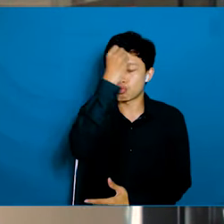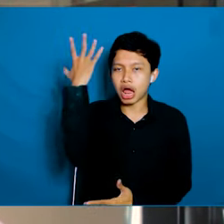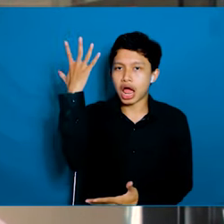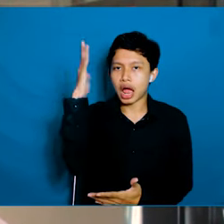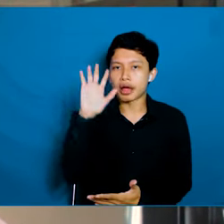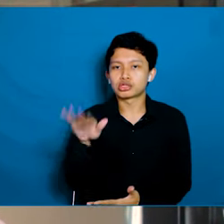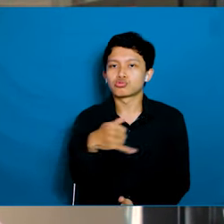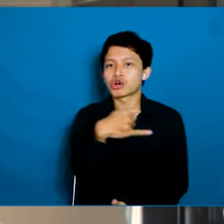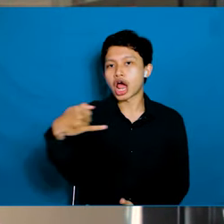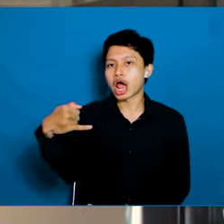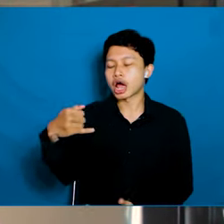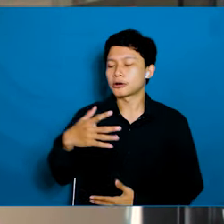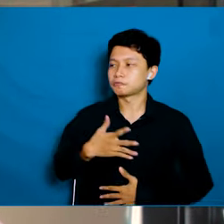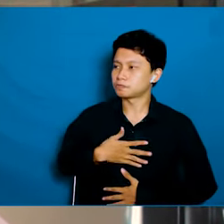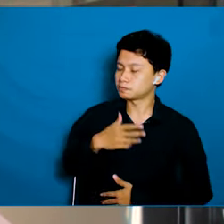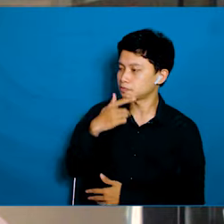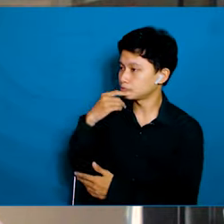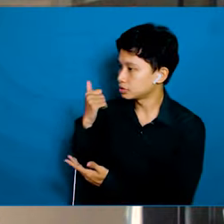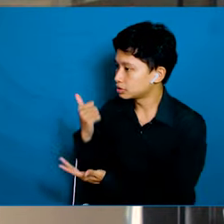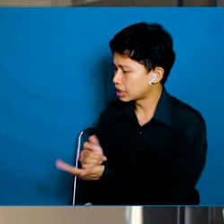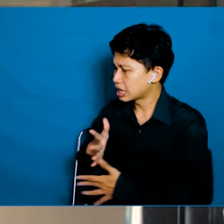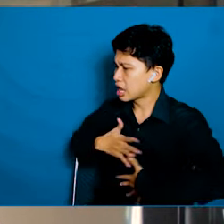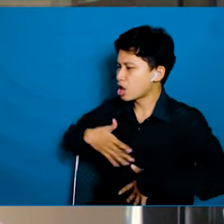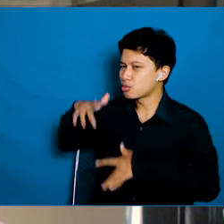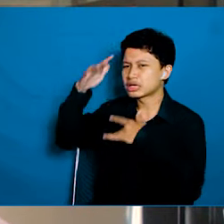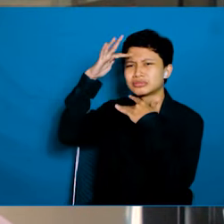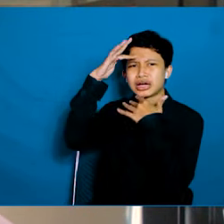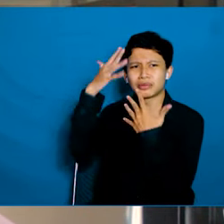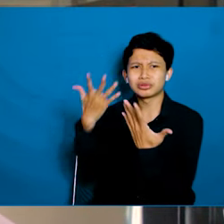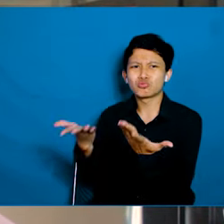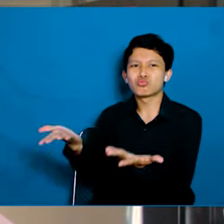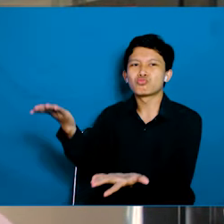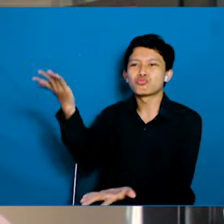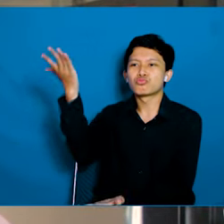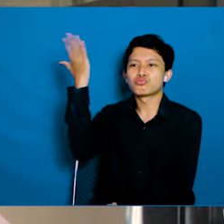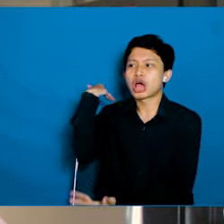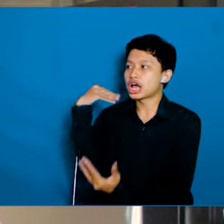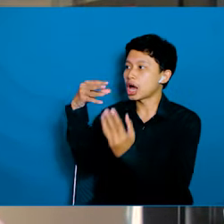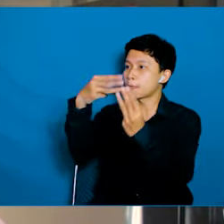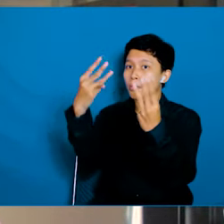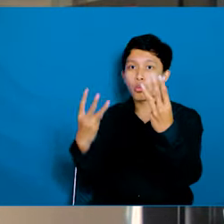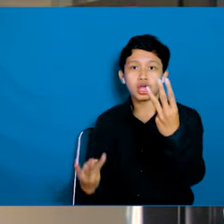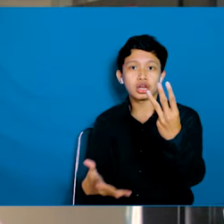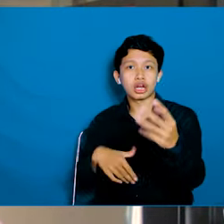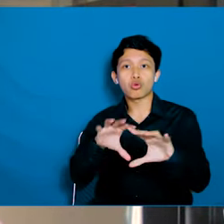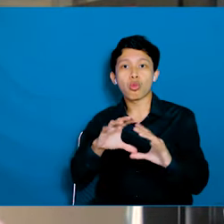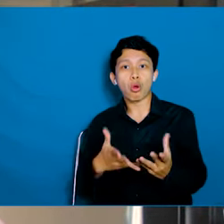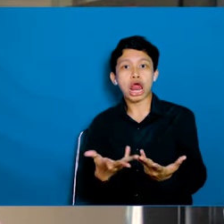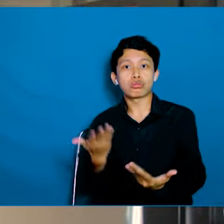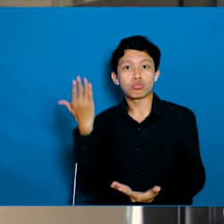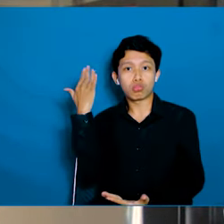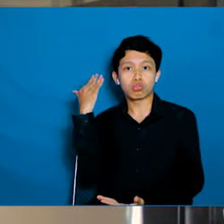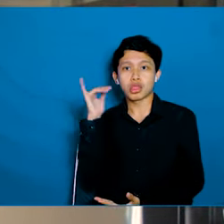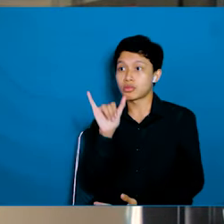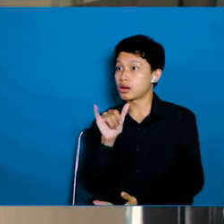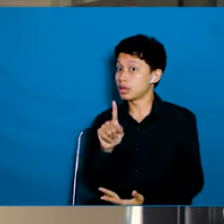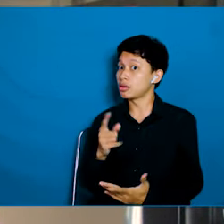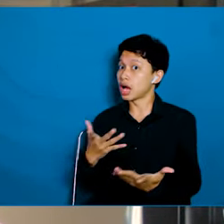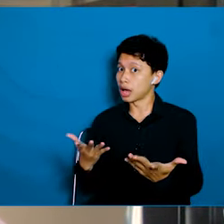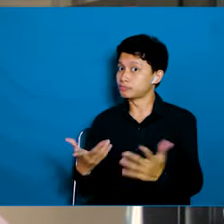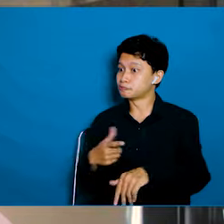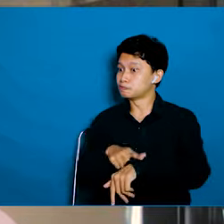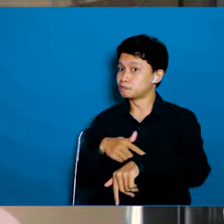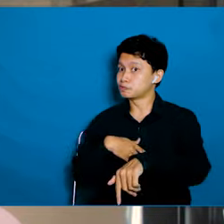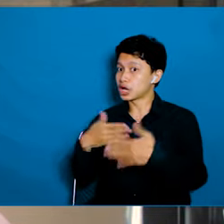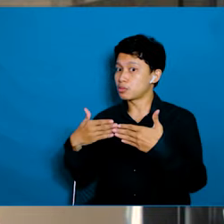di situ. Kemudian sebenarnya saya sangat berharap seperti dulu ada perwakilan dari golongan. Kenapa? Karena